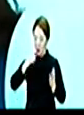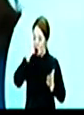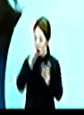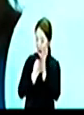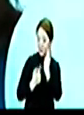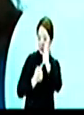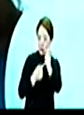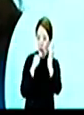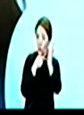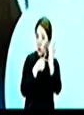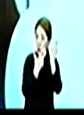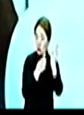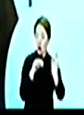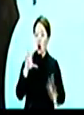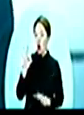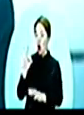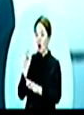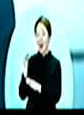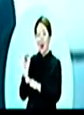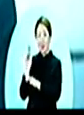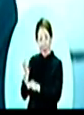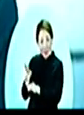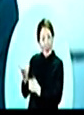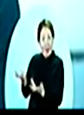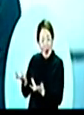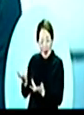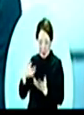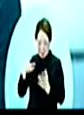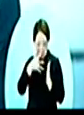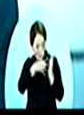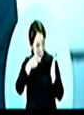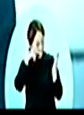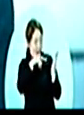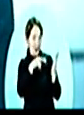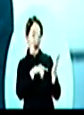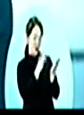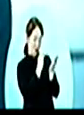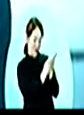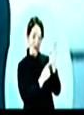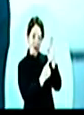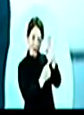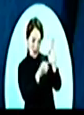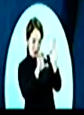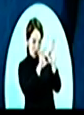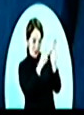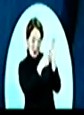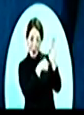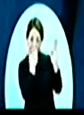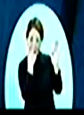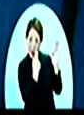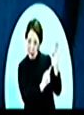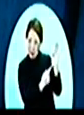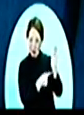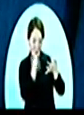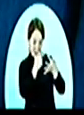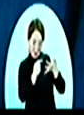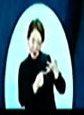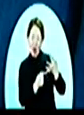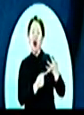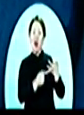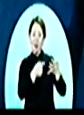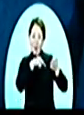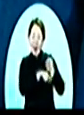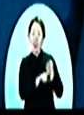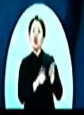хүнс юм уугүй юу гэдгийг одоо яаж мэдэх вэ гэхээр нэгдүгээр ийм төрлийн шошго байж байгаа. Хоёрдугаар шошго болгоны чинь доор